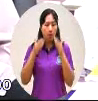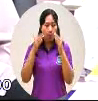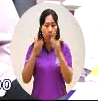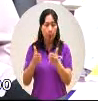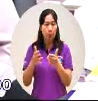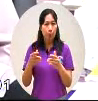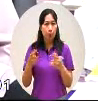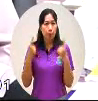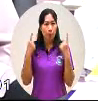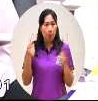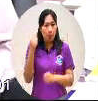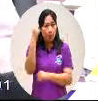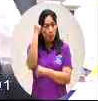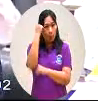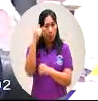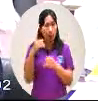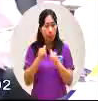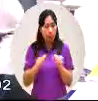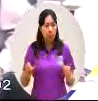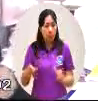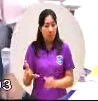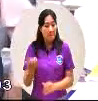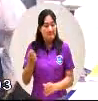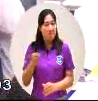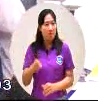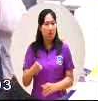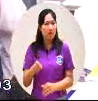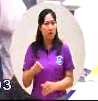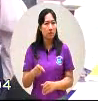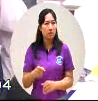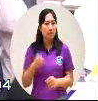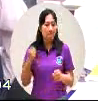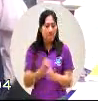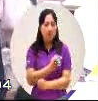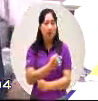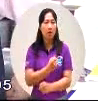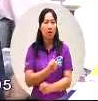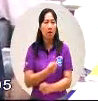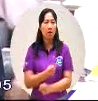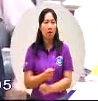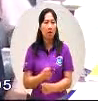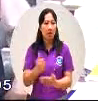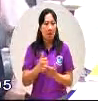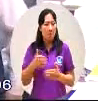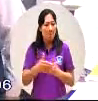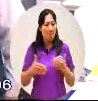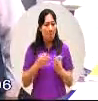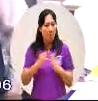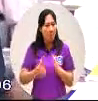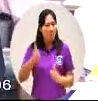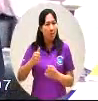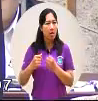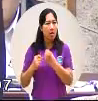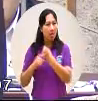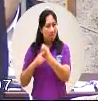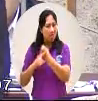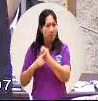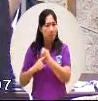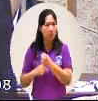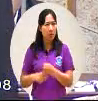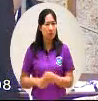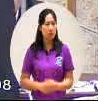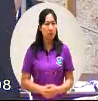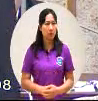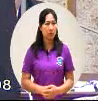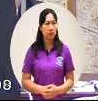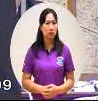啊丧失掉了。我想请交通局这个再研究一下看看。 那这样局长当 然。对，这样好了哈，